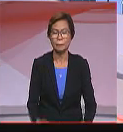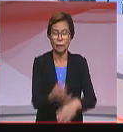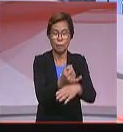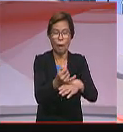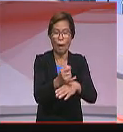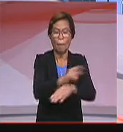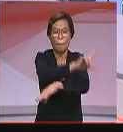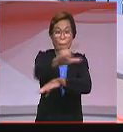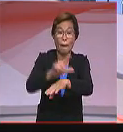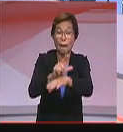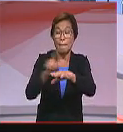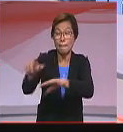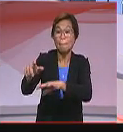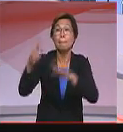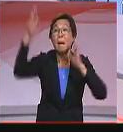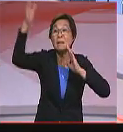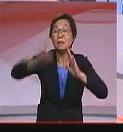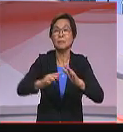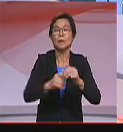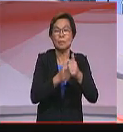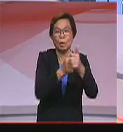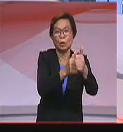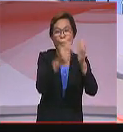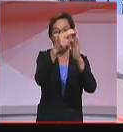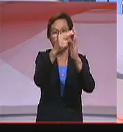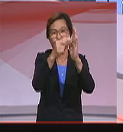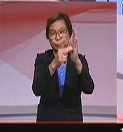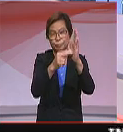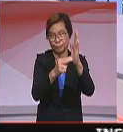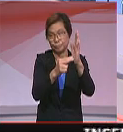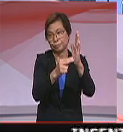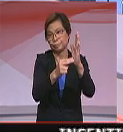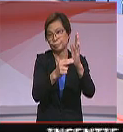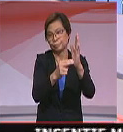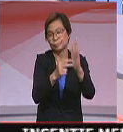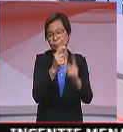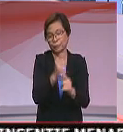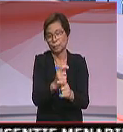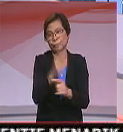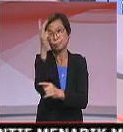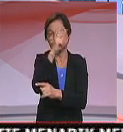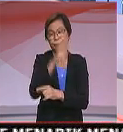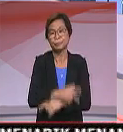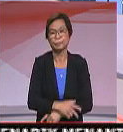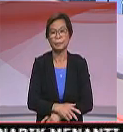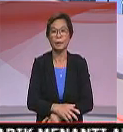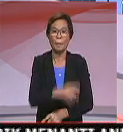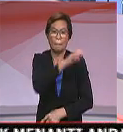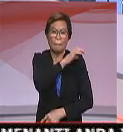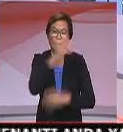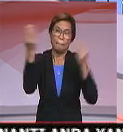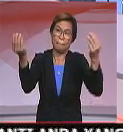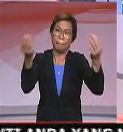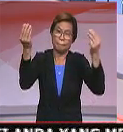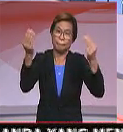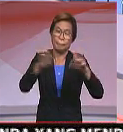Industri peladangan di negara ini masih tertakluk kepada peraturan dan undang-undang sedia ada yang ditetapkan kerajaan, tegas pengerusi